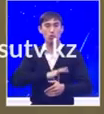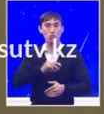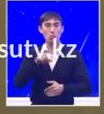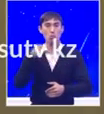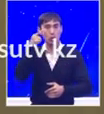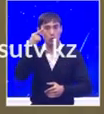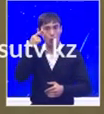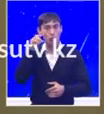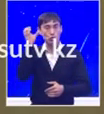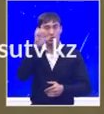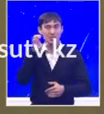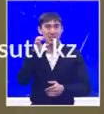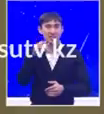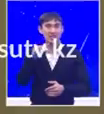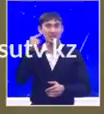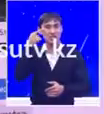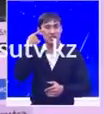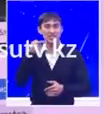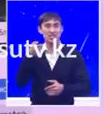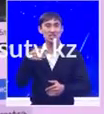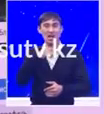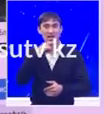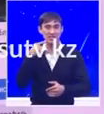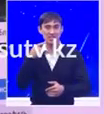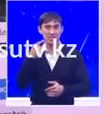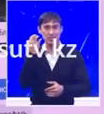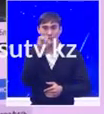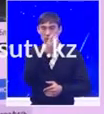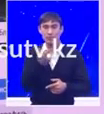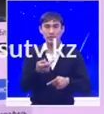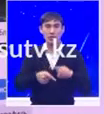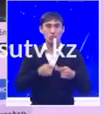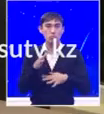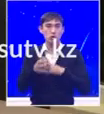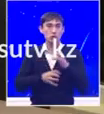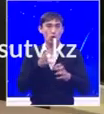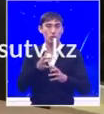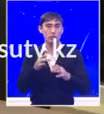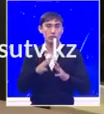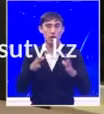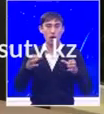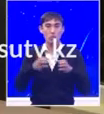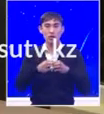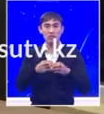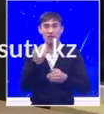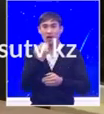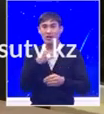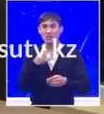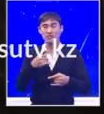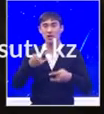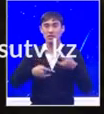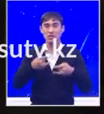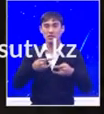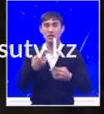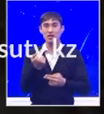и даже россии такой международный спрос зрителей мотивировал теле команду делать ещё более качественный контент и